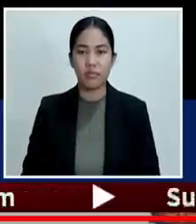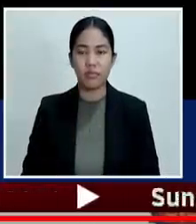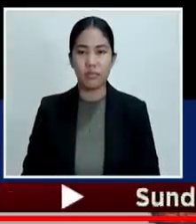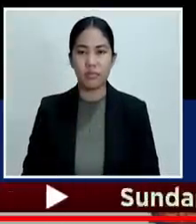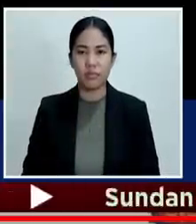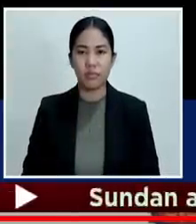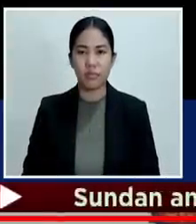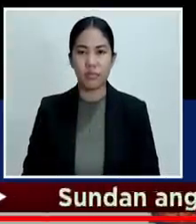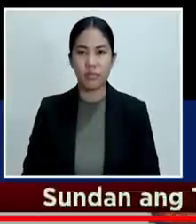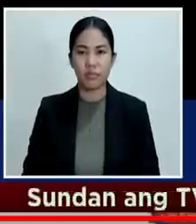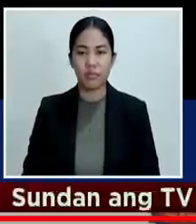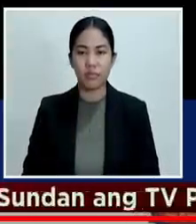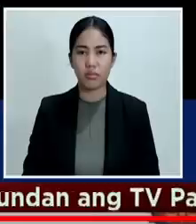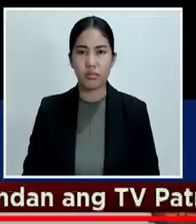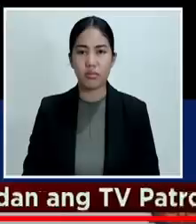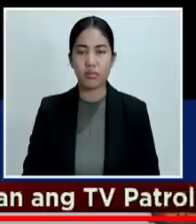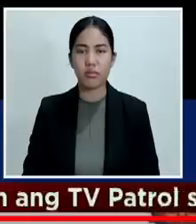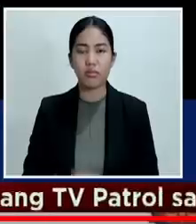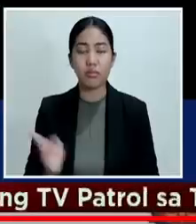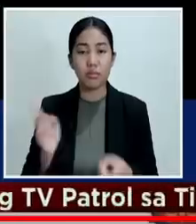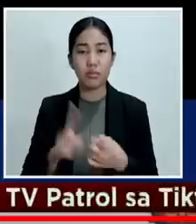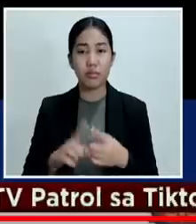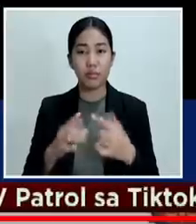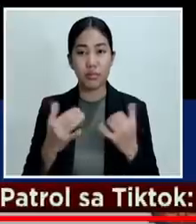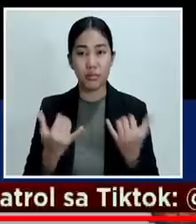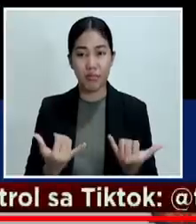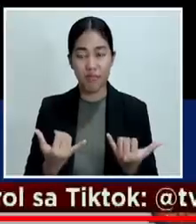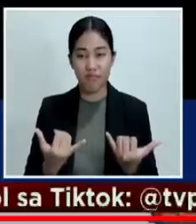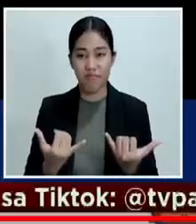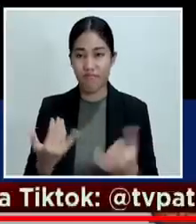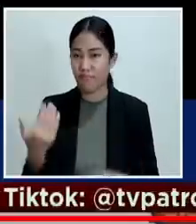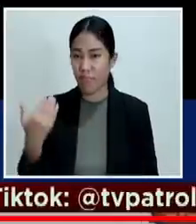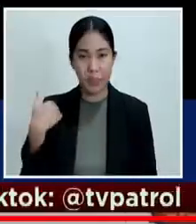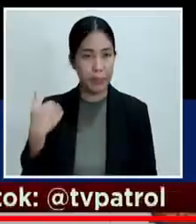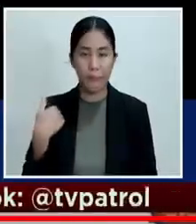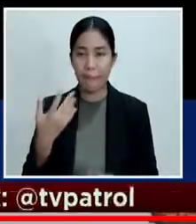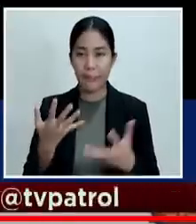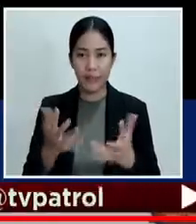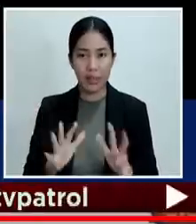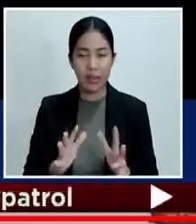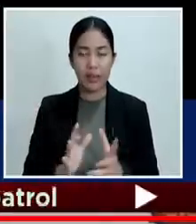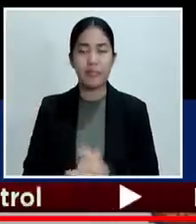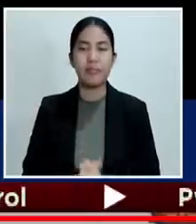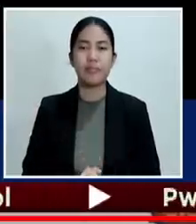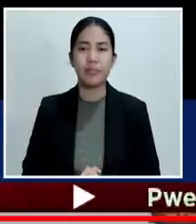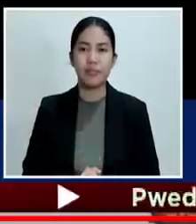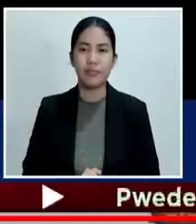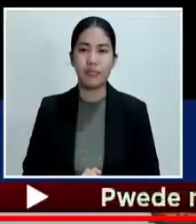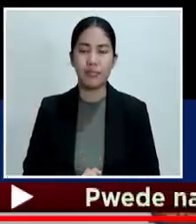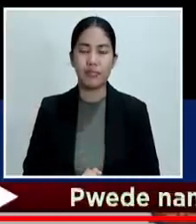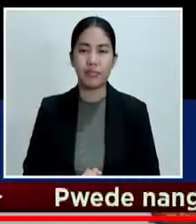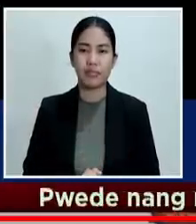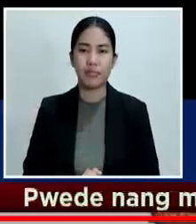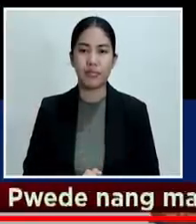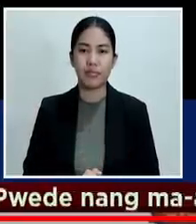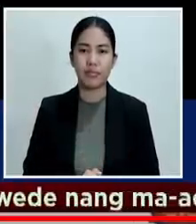proyekto na hanggang ngayon ay nakatiwangwang. Ang nakakatawa po po dyan